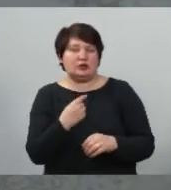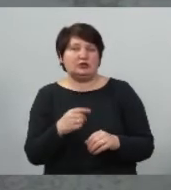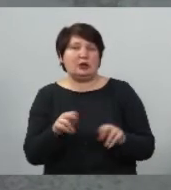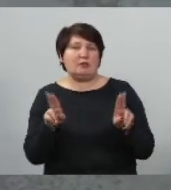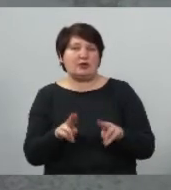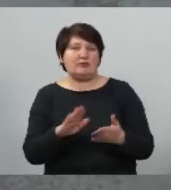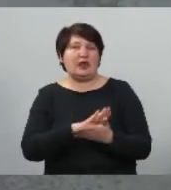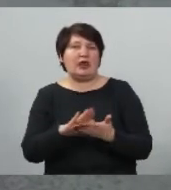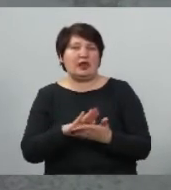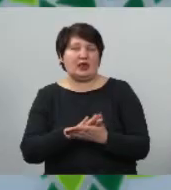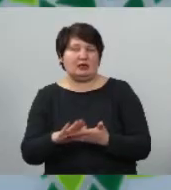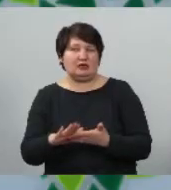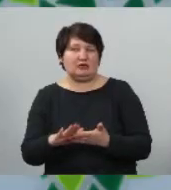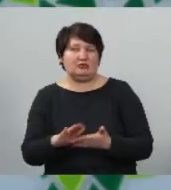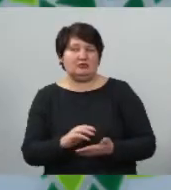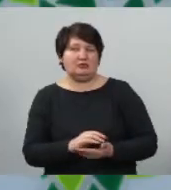гігієни.